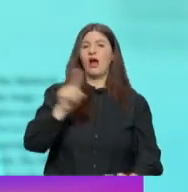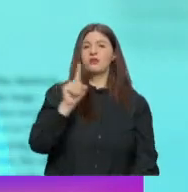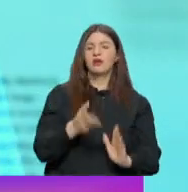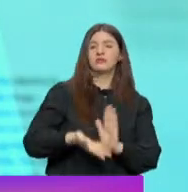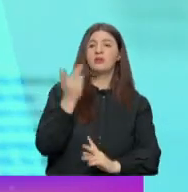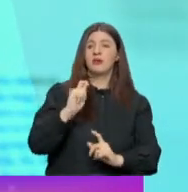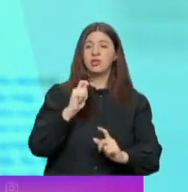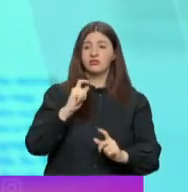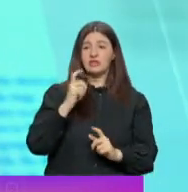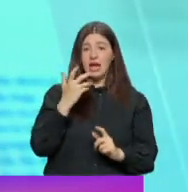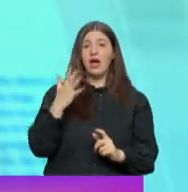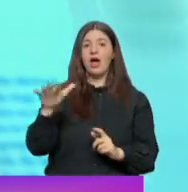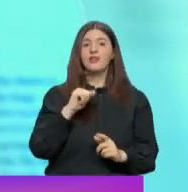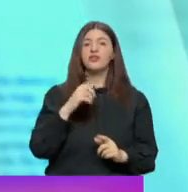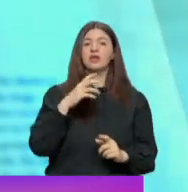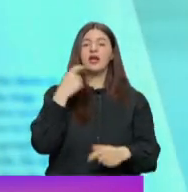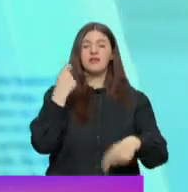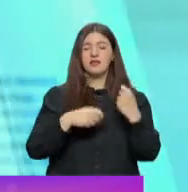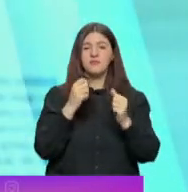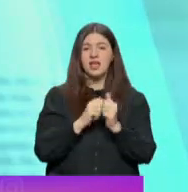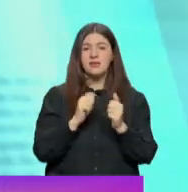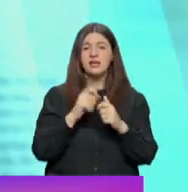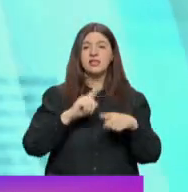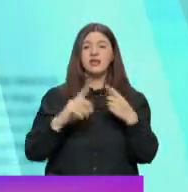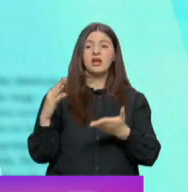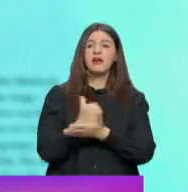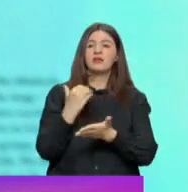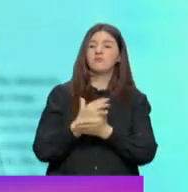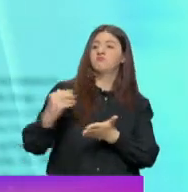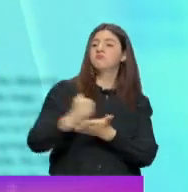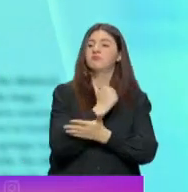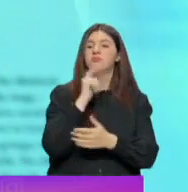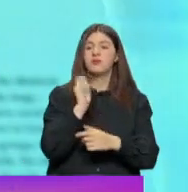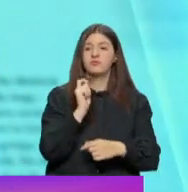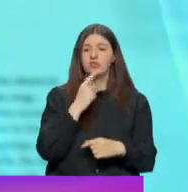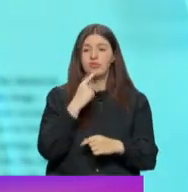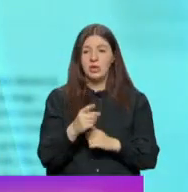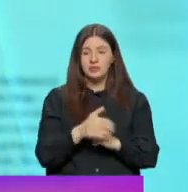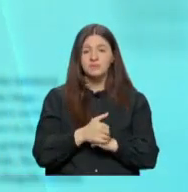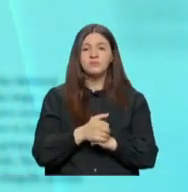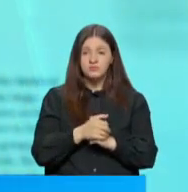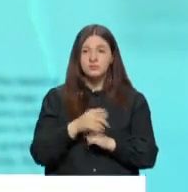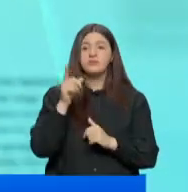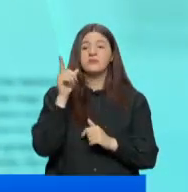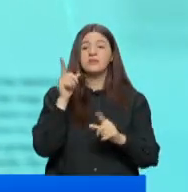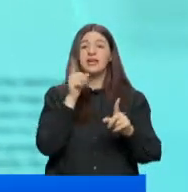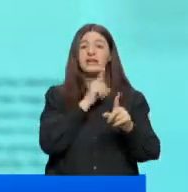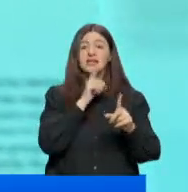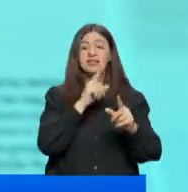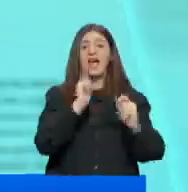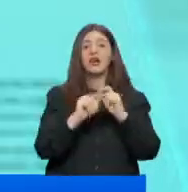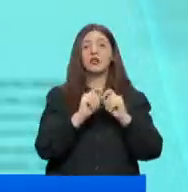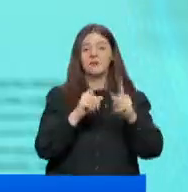kaldırması karşılığında aldığı taahhütlerle siyasi kazanım elde ettiği vurgulandı. İngiliz The Economist